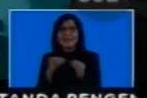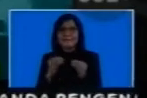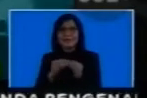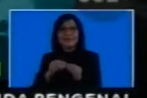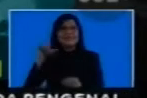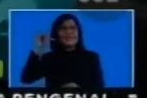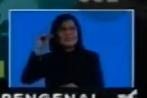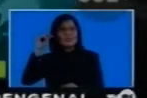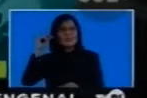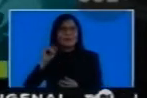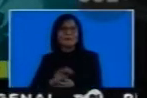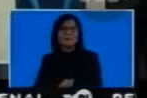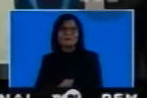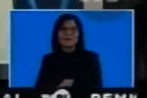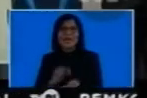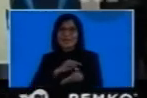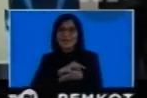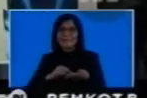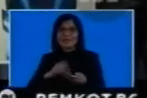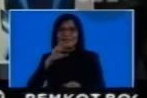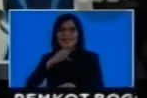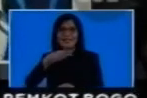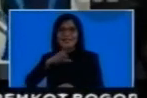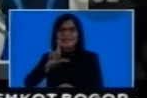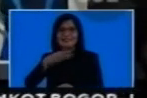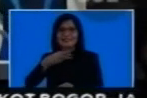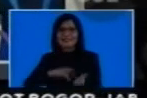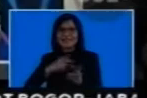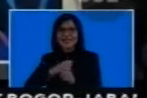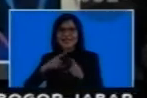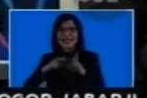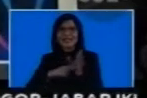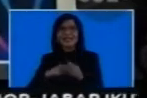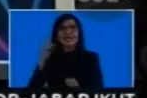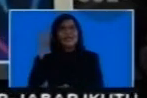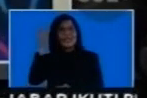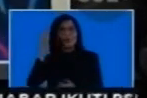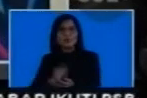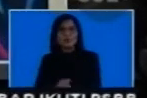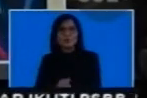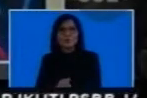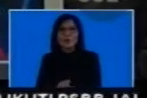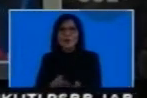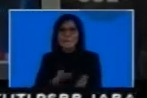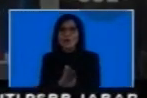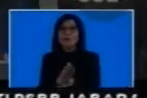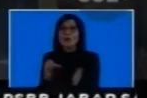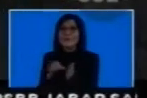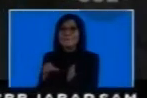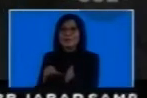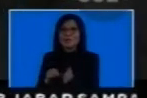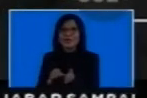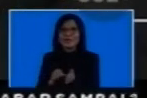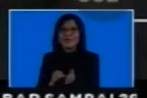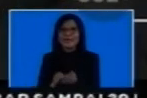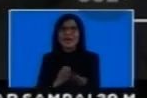tiap orang untuk membantu melalui donasi dengan kekuatan media sosial, mengajari mereka tentang arti